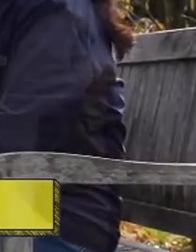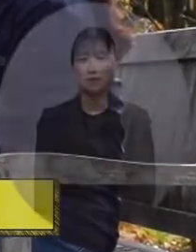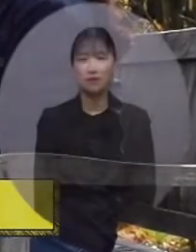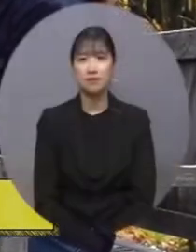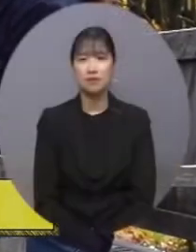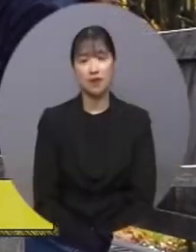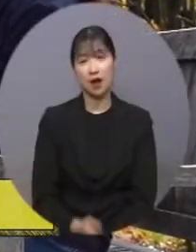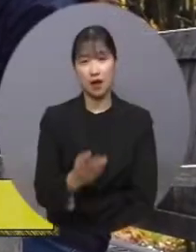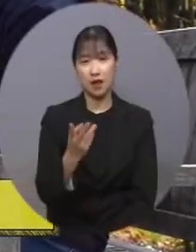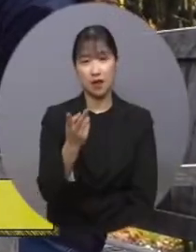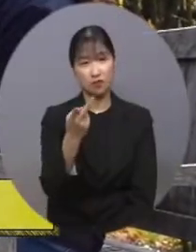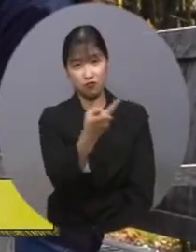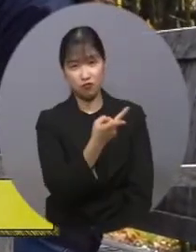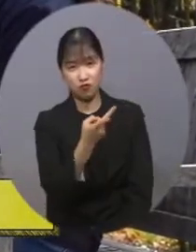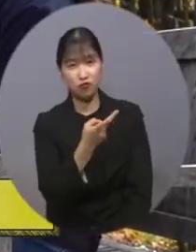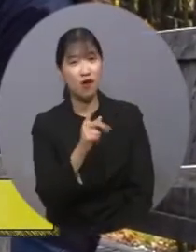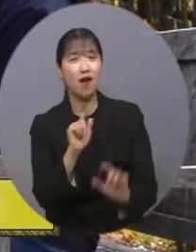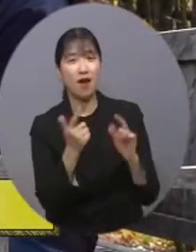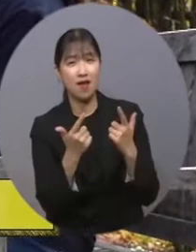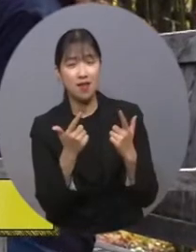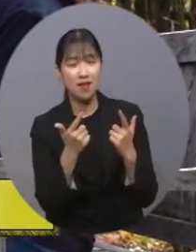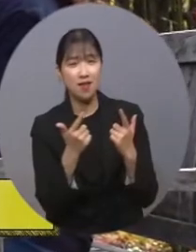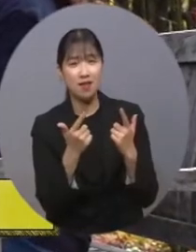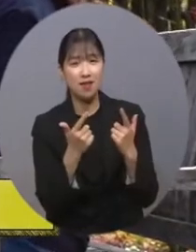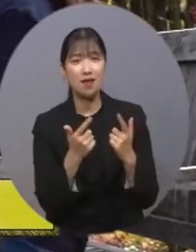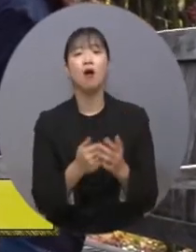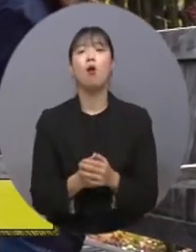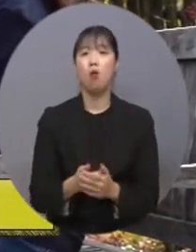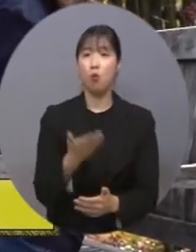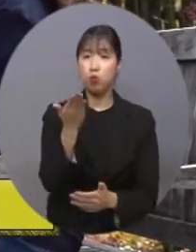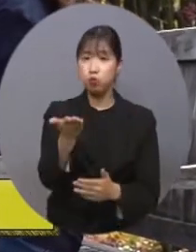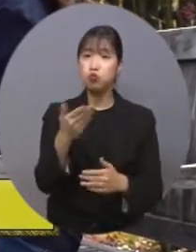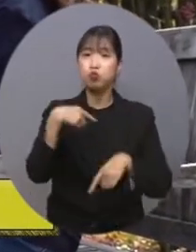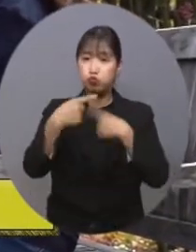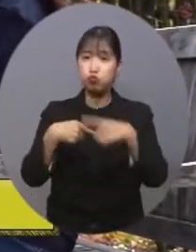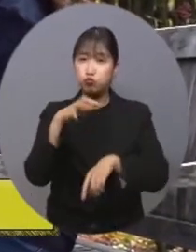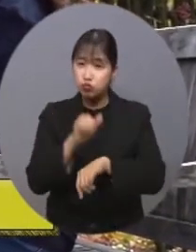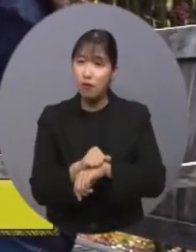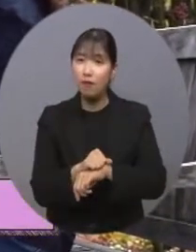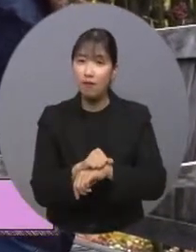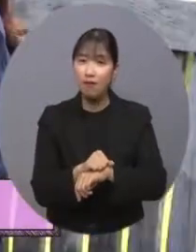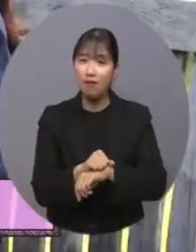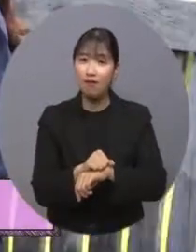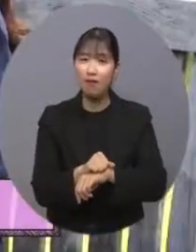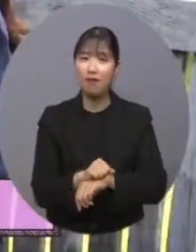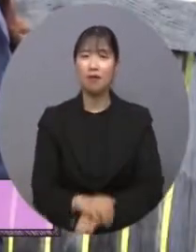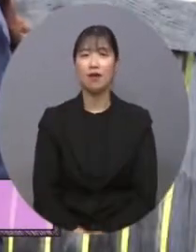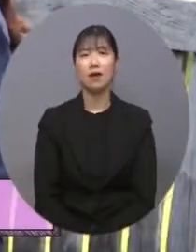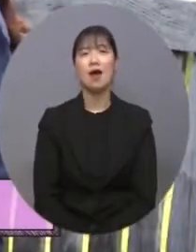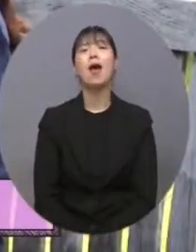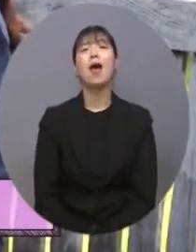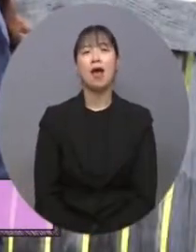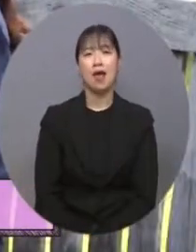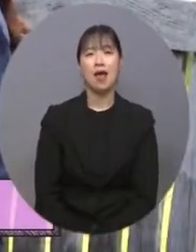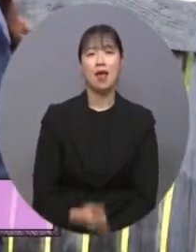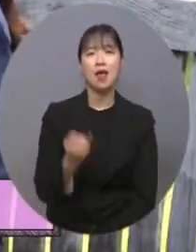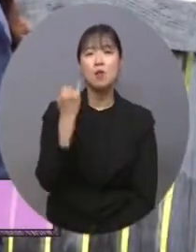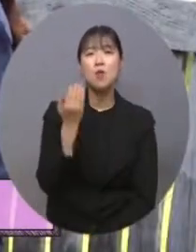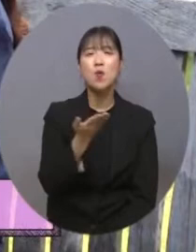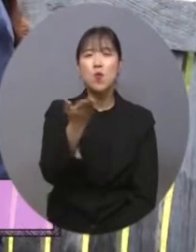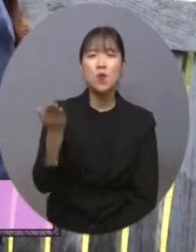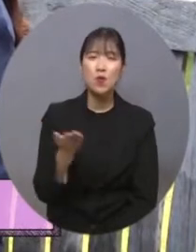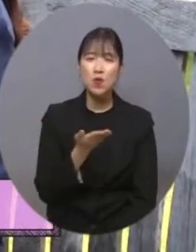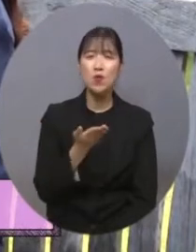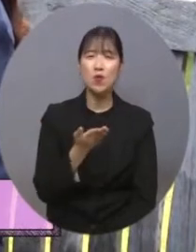지금 아 그럼 이제 두 분은 아니시고. 네. 아 그런데 수화를 어떻게 잘 하시네요? 네 이모들이 네.